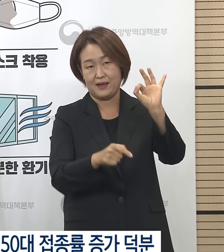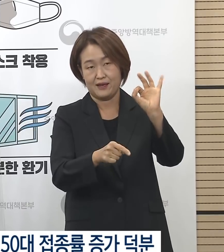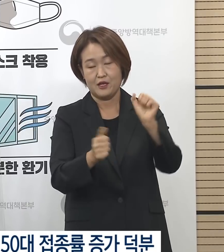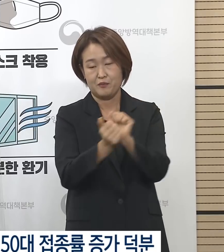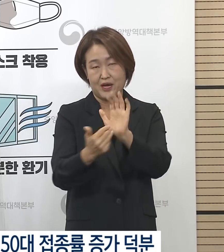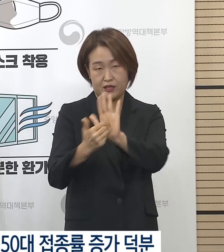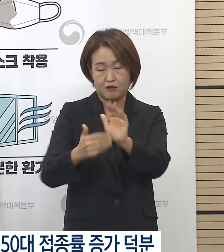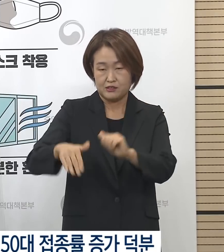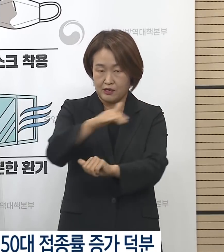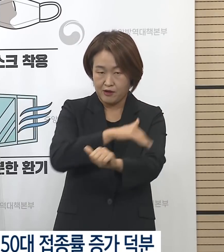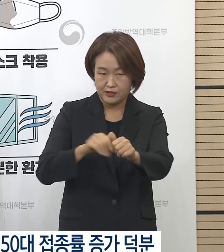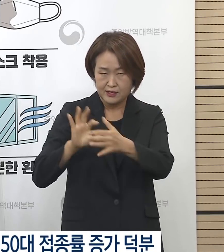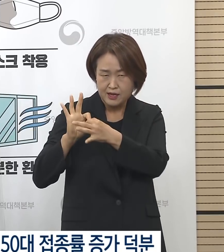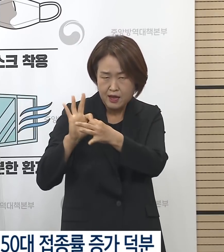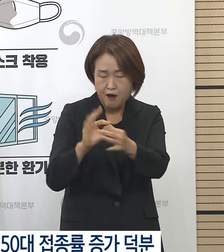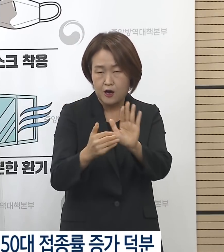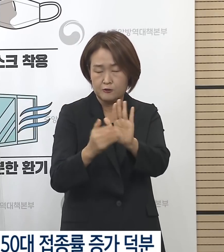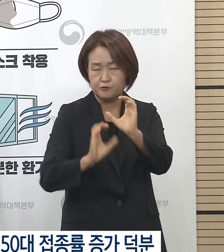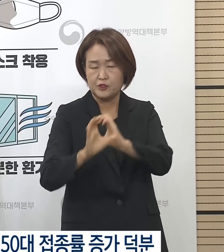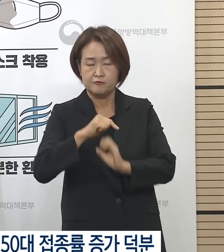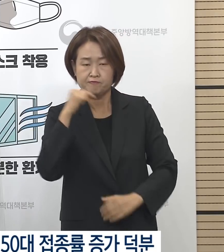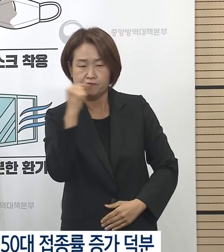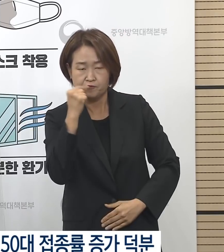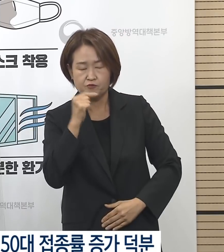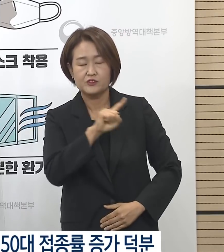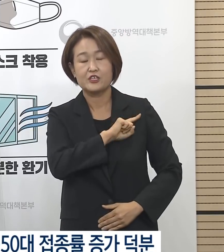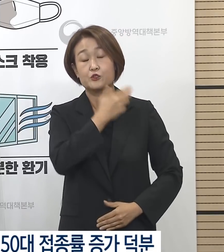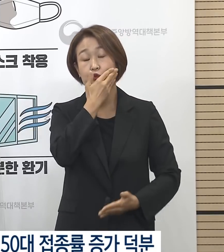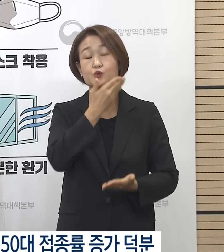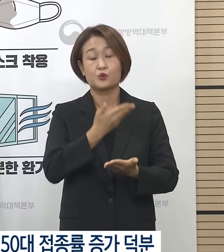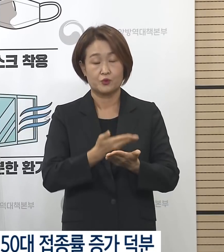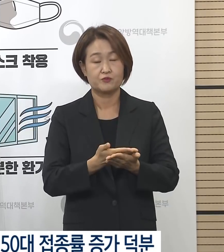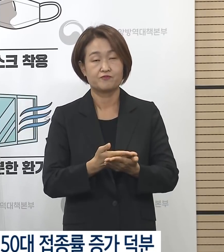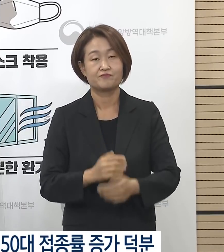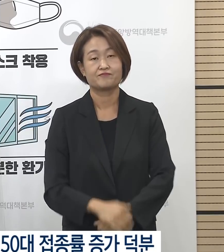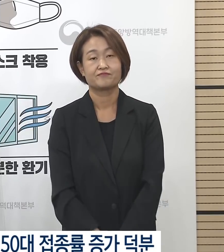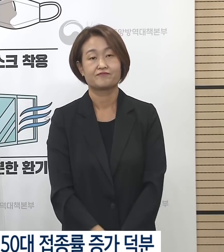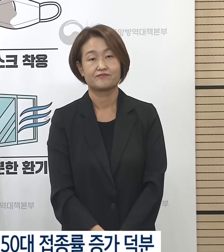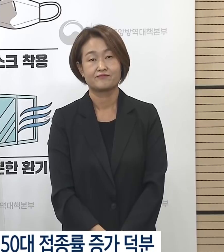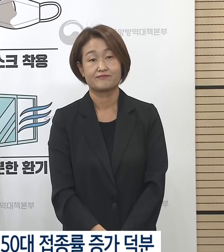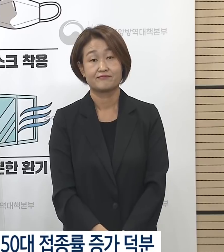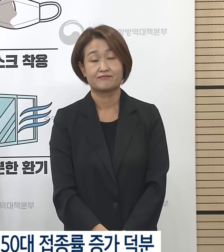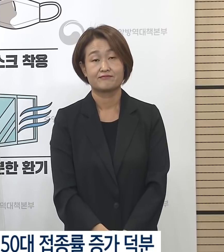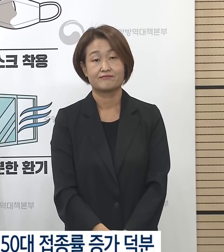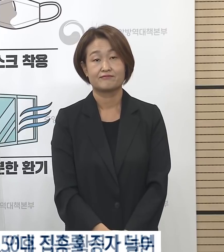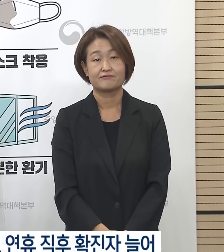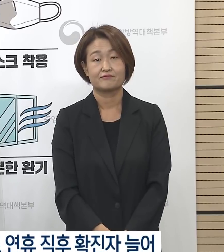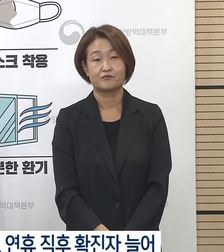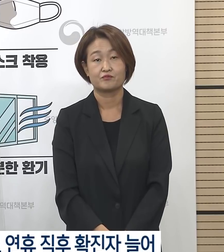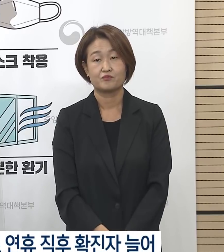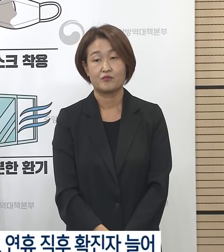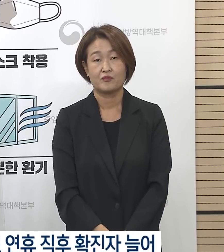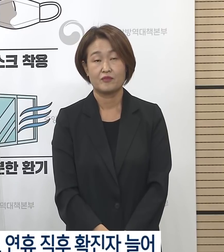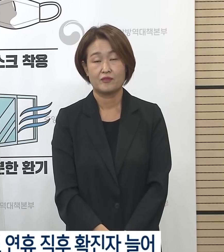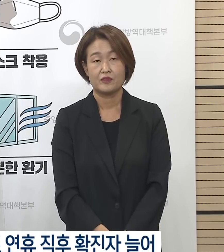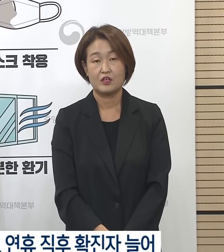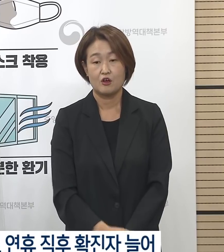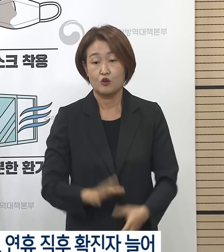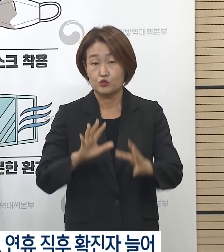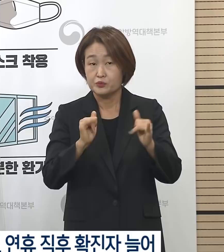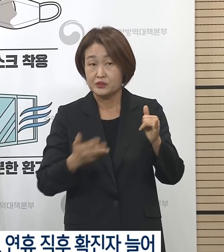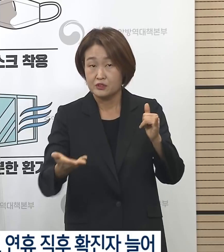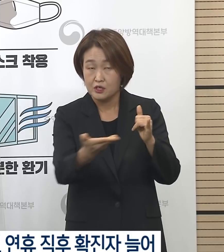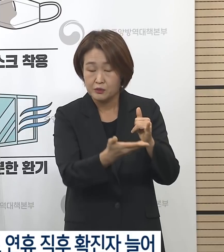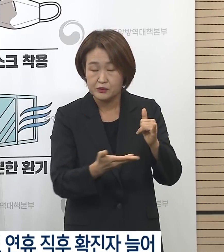방역 상황을 안정적으로 유지하는 것이 가장 중요하다는 것을 말씀을 드립니다. 이를 위해서는 국민